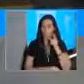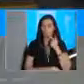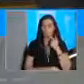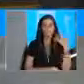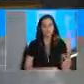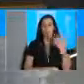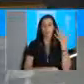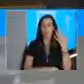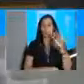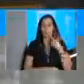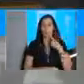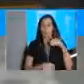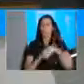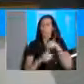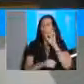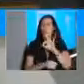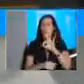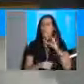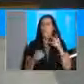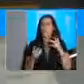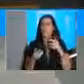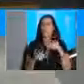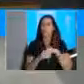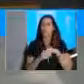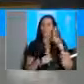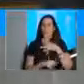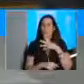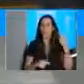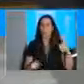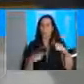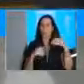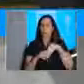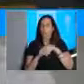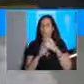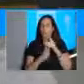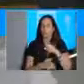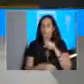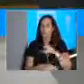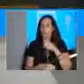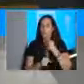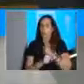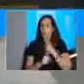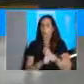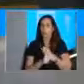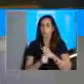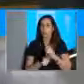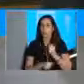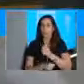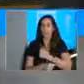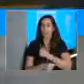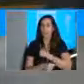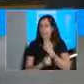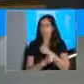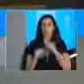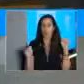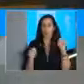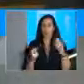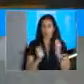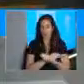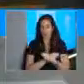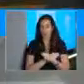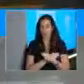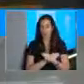במשך שנים דוחפים את התכנים שלכם בתוך מערכות החינוך, בתוך הספרים, אתם עשיתם הדתה פרוגרסיבית חילונית במשך